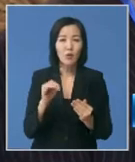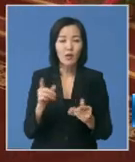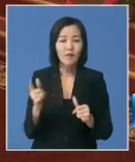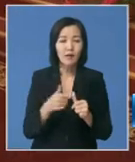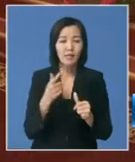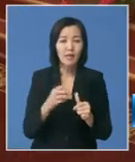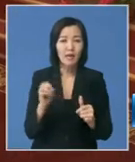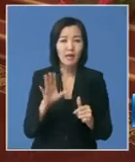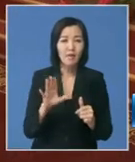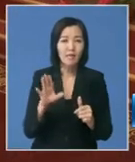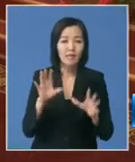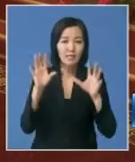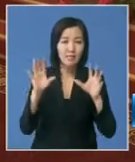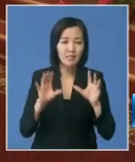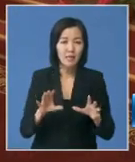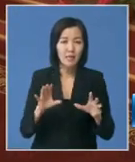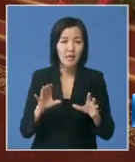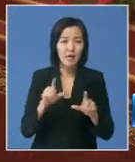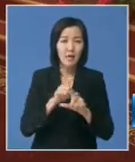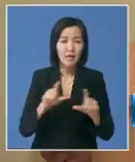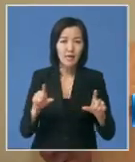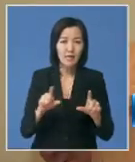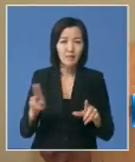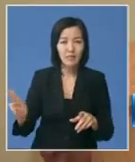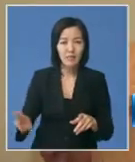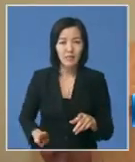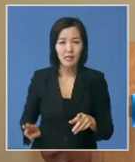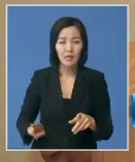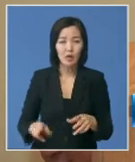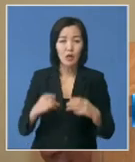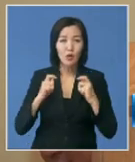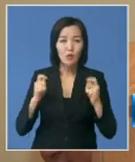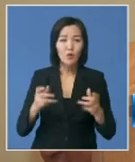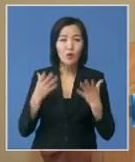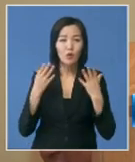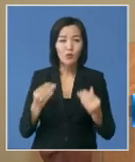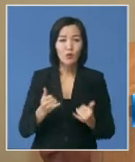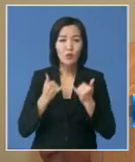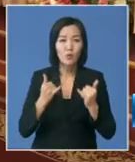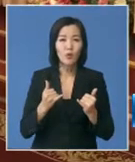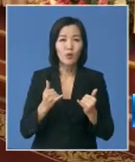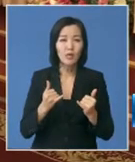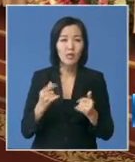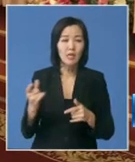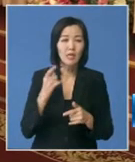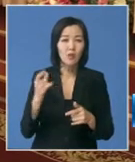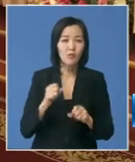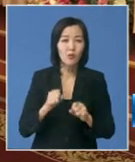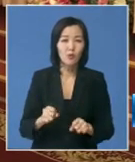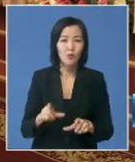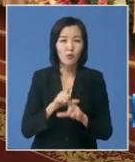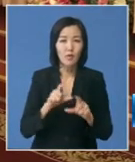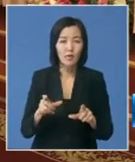атындағы Евразия заң академиясының ректоры. Профессордың туған күніне орай Жолдасбеков атындағы экономика және құқық академиясында